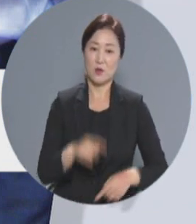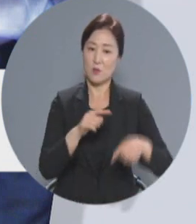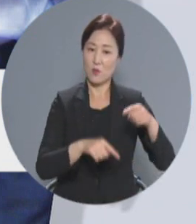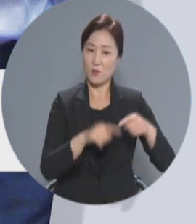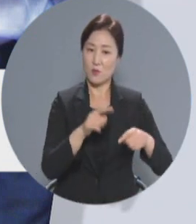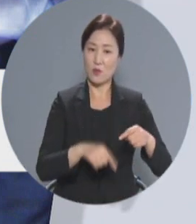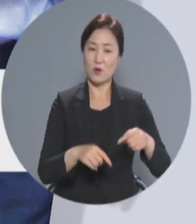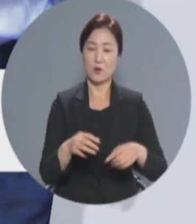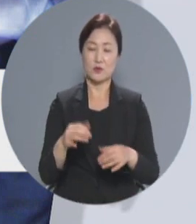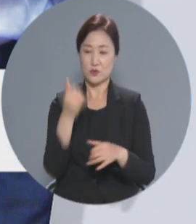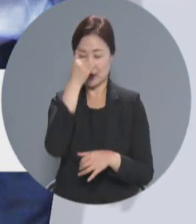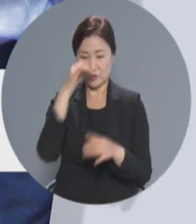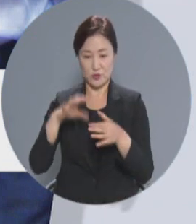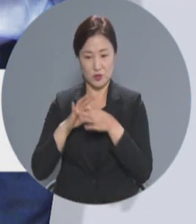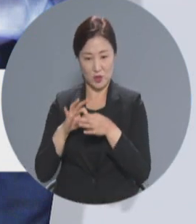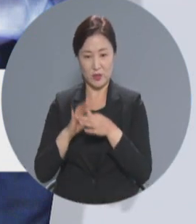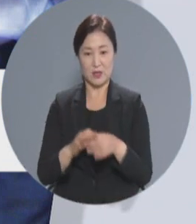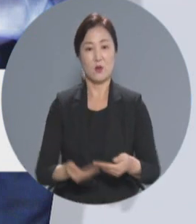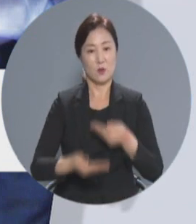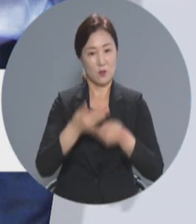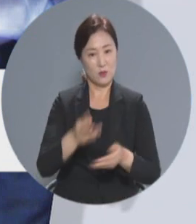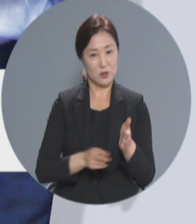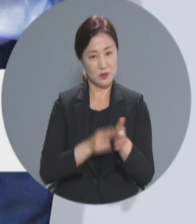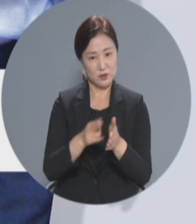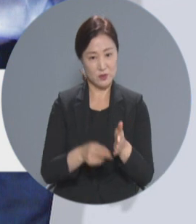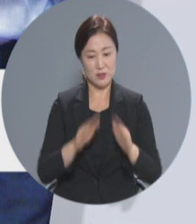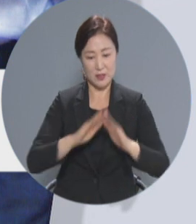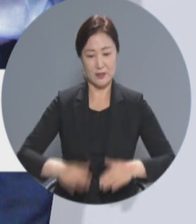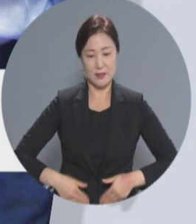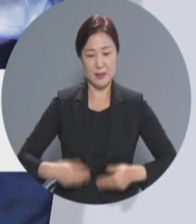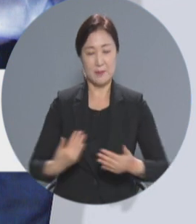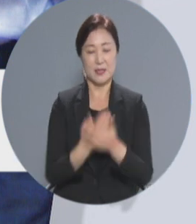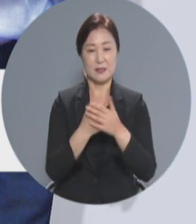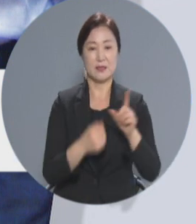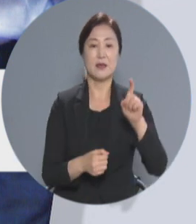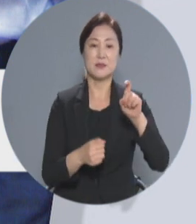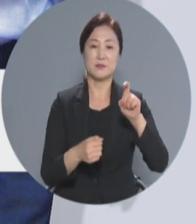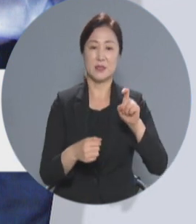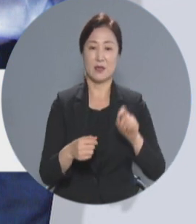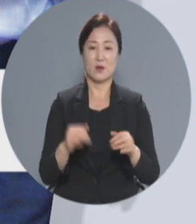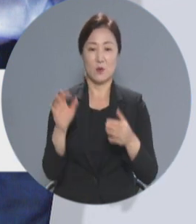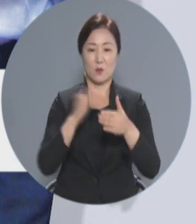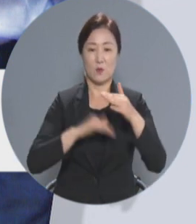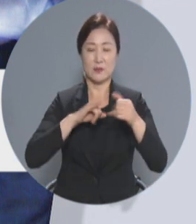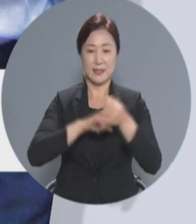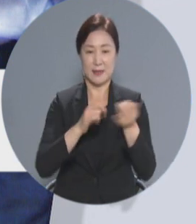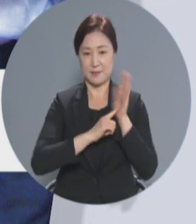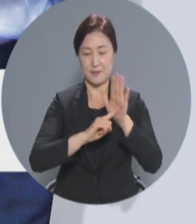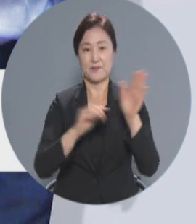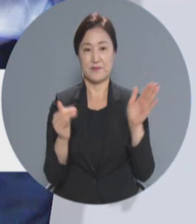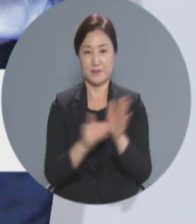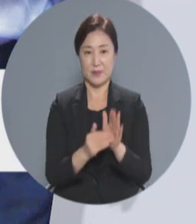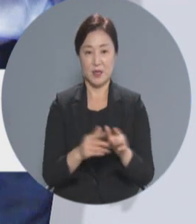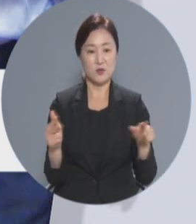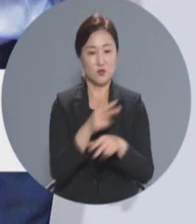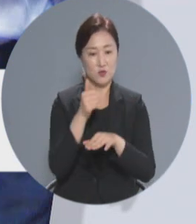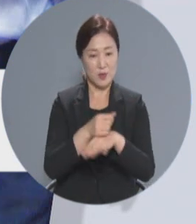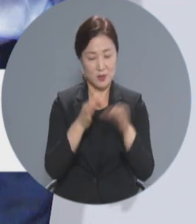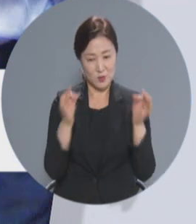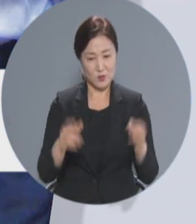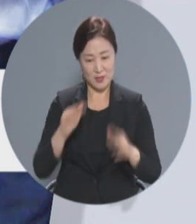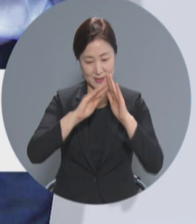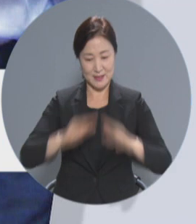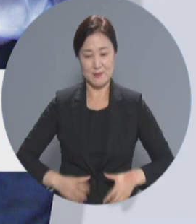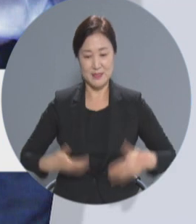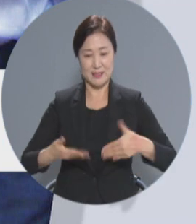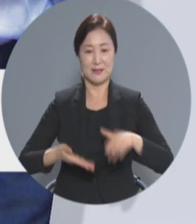강릉을 잇는 강호추 고속철도 건설 등 전남 발전 10대 공약을 발표했습니다. 주말 동안 전남을 찾은 정